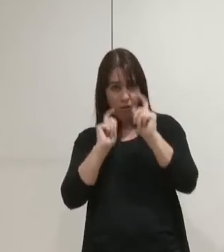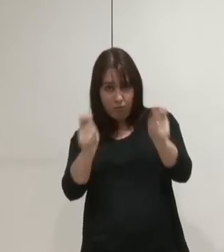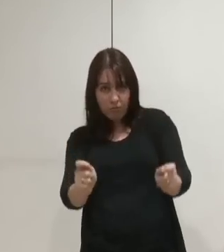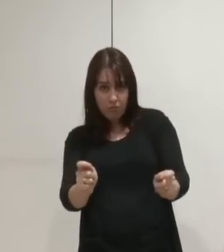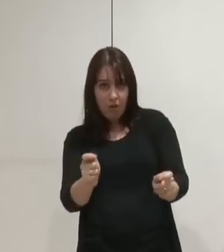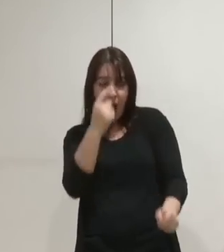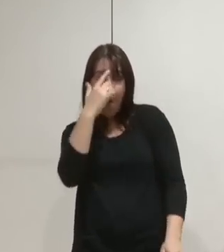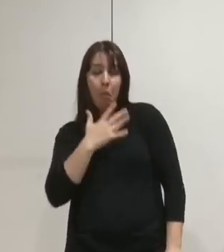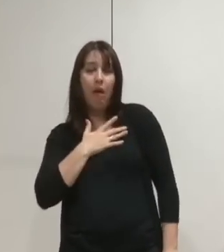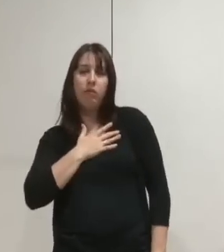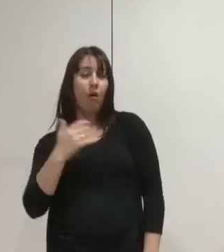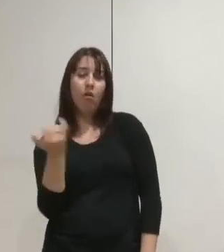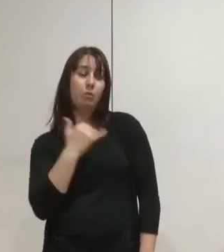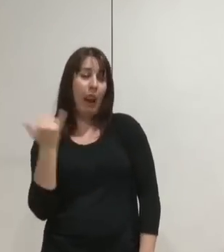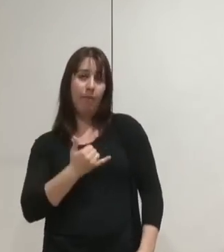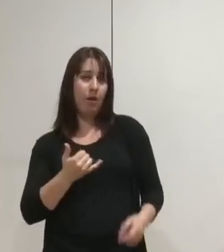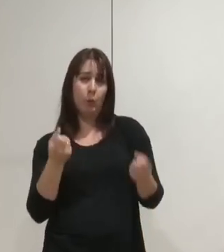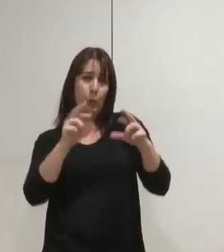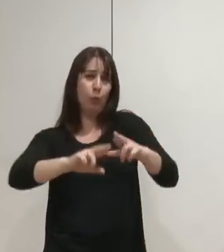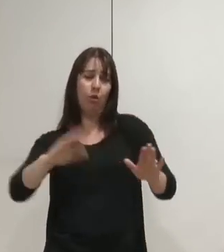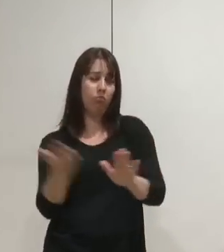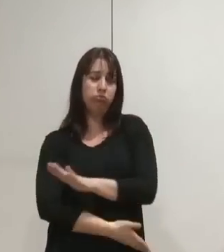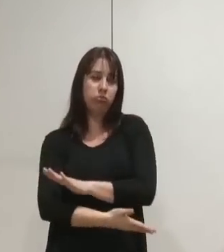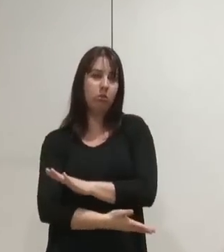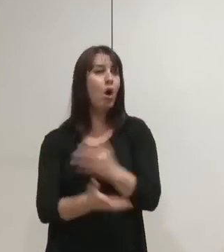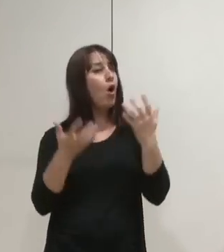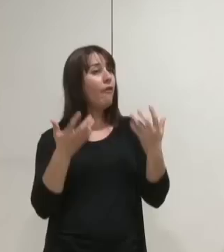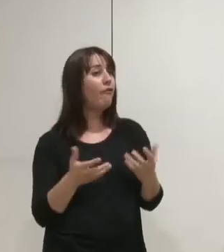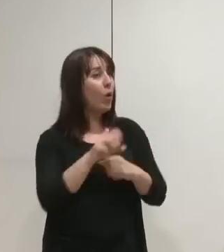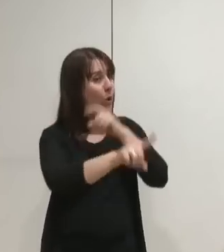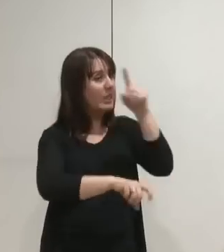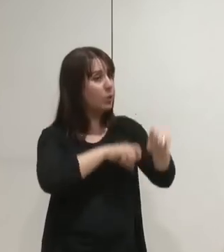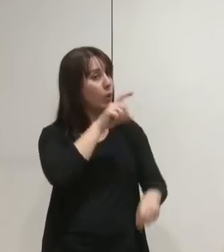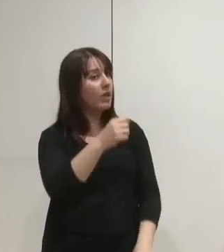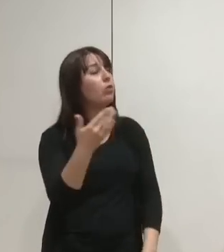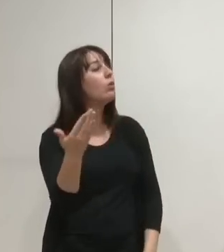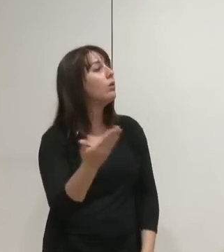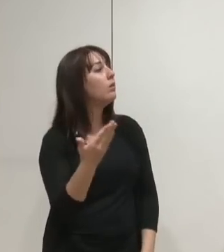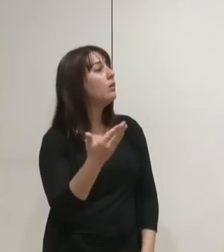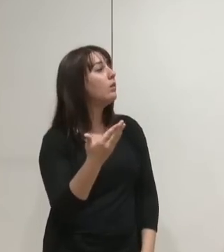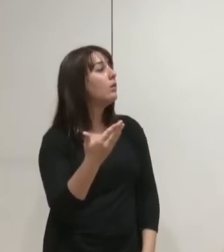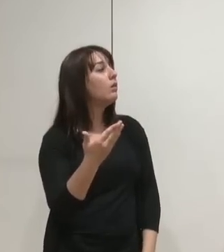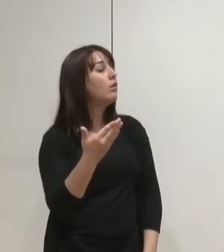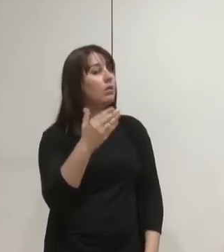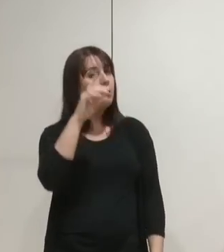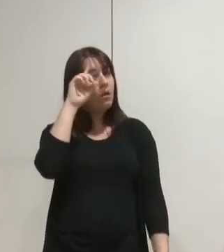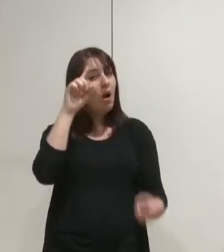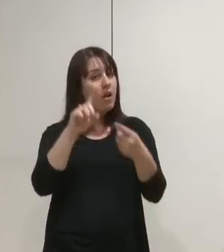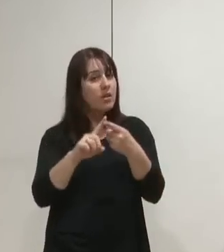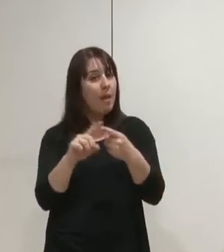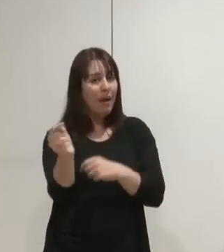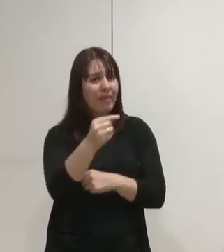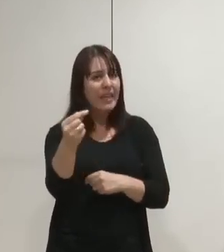paraît perdu d'avance alors dernière question que je voudrais vous poser c'est est-ce que vous avez envisagé une redevance